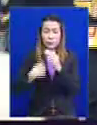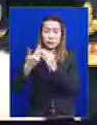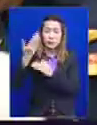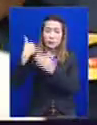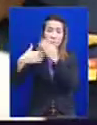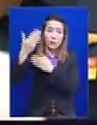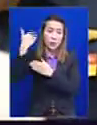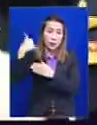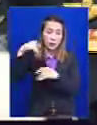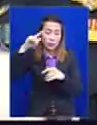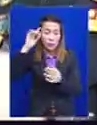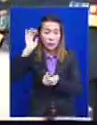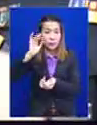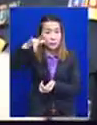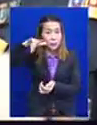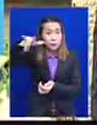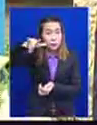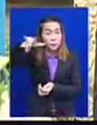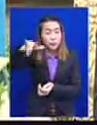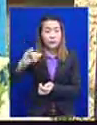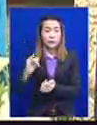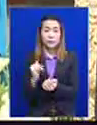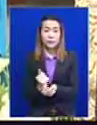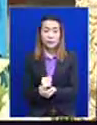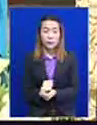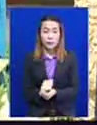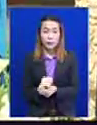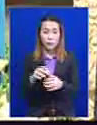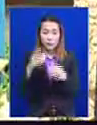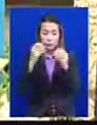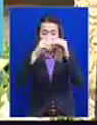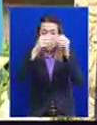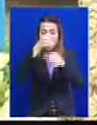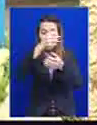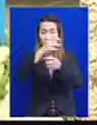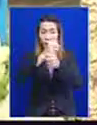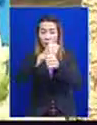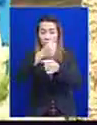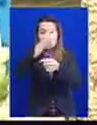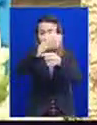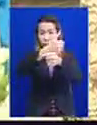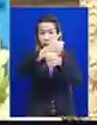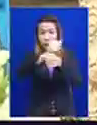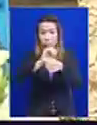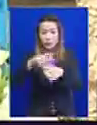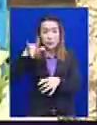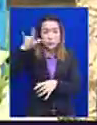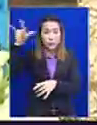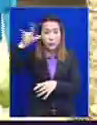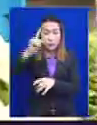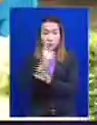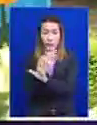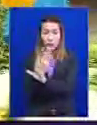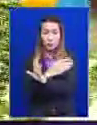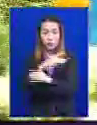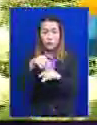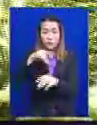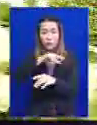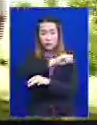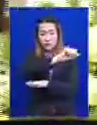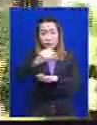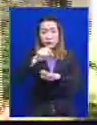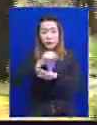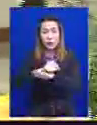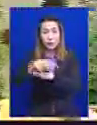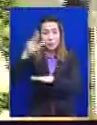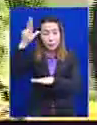การกองทัพอากาศและวีรชนฐานอากาศณพระอนุสาวรีย์การบินของไทยในระยะแรกใช้สนามม้าสะประ